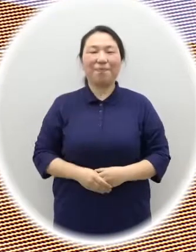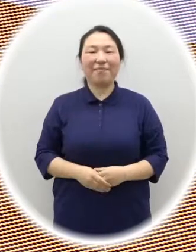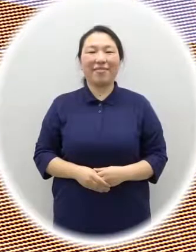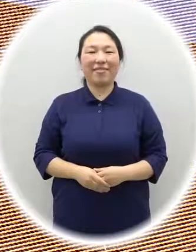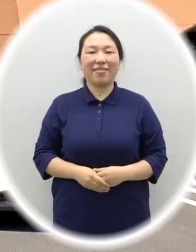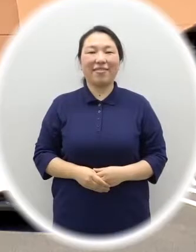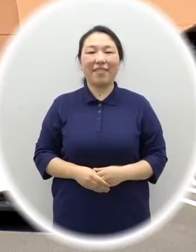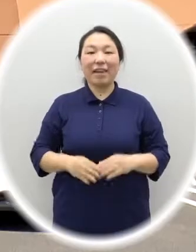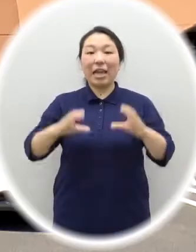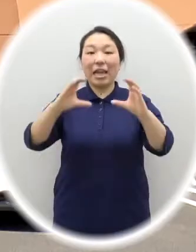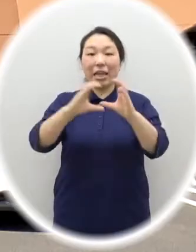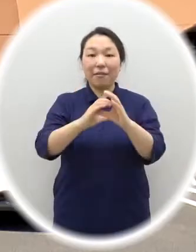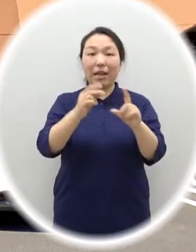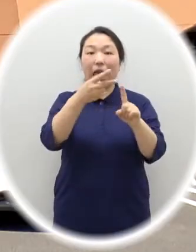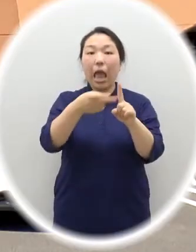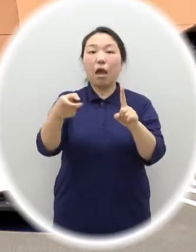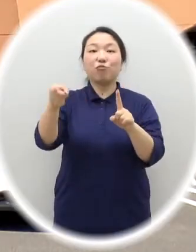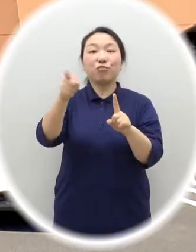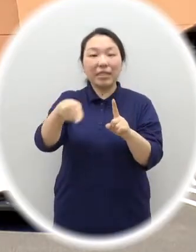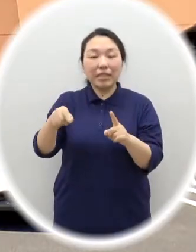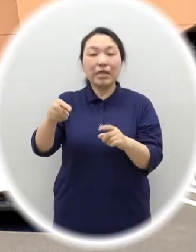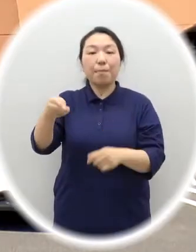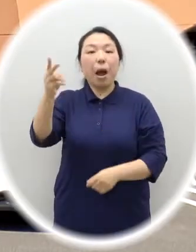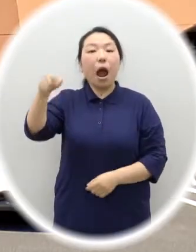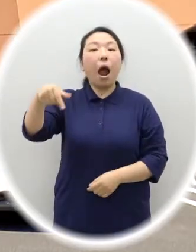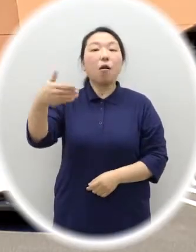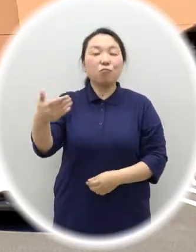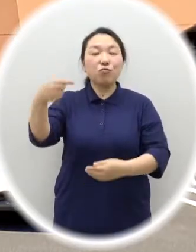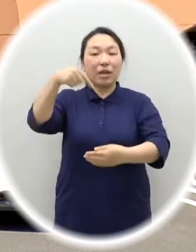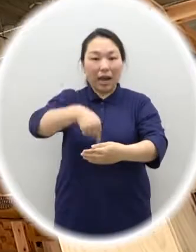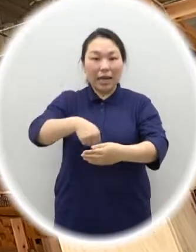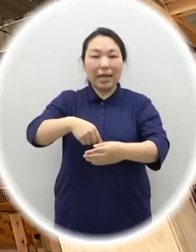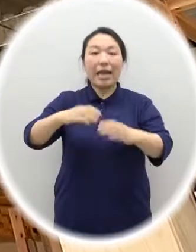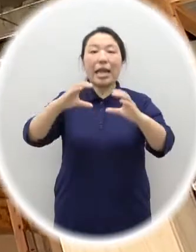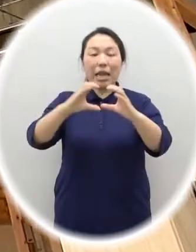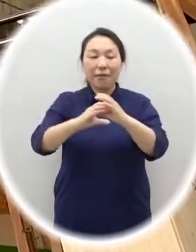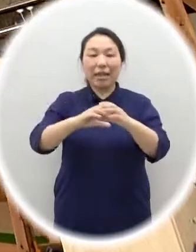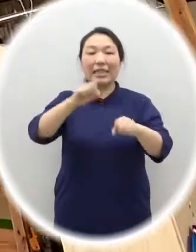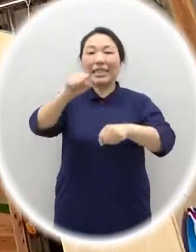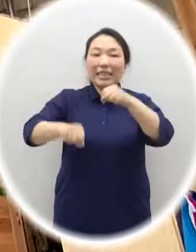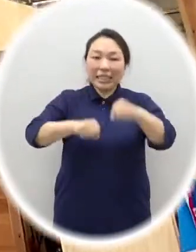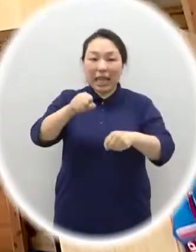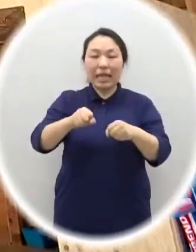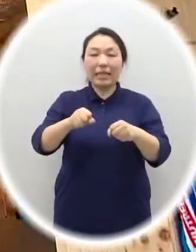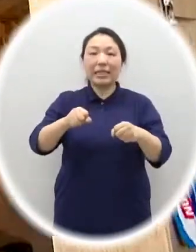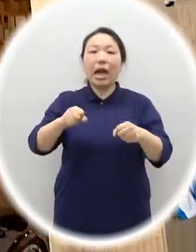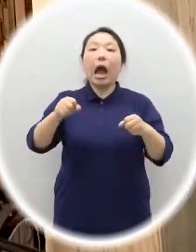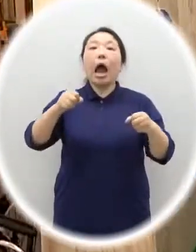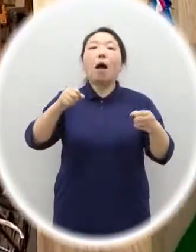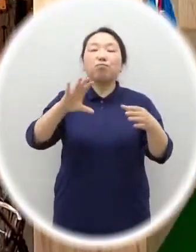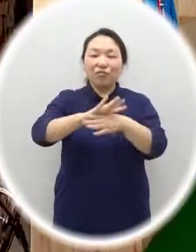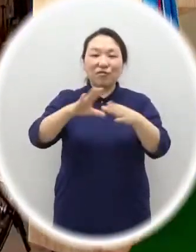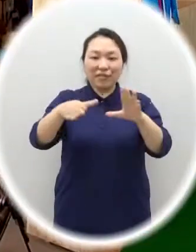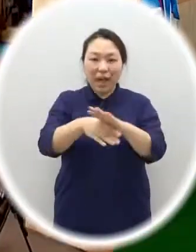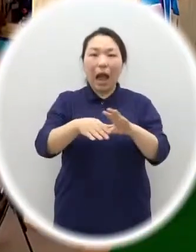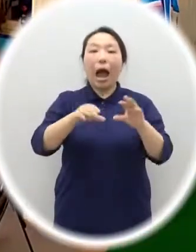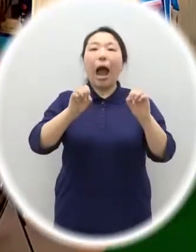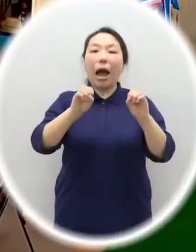新たにいわき FC パークにいわき自転車文化発信交流拠点ノレレもオープンしました